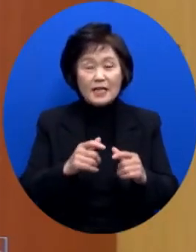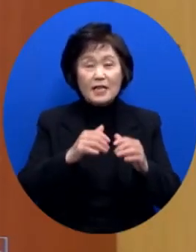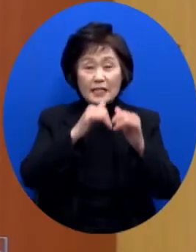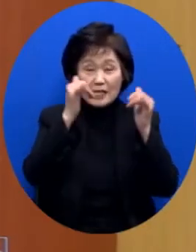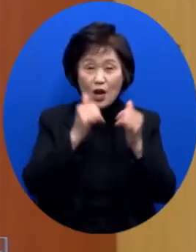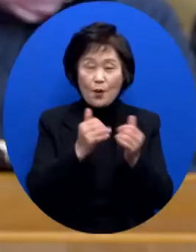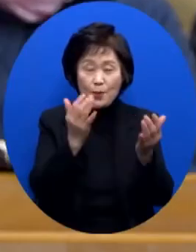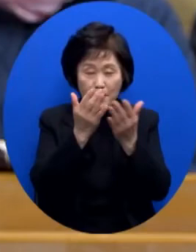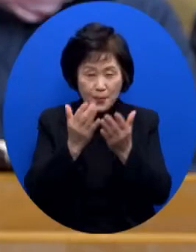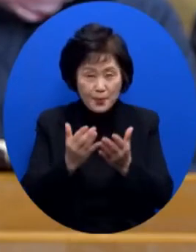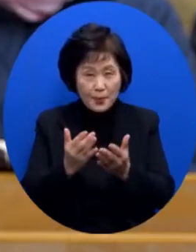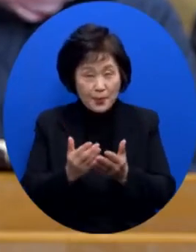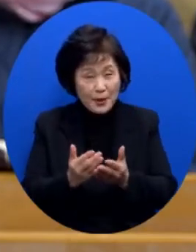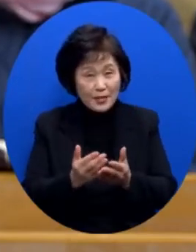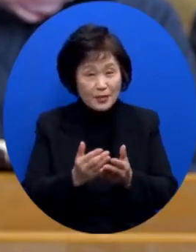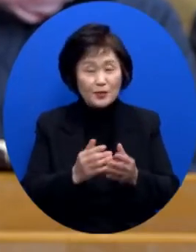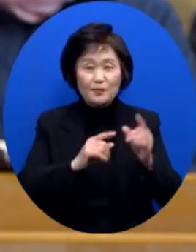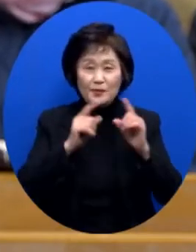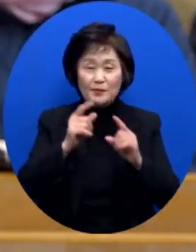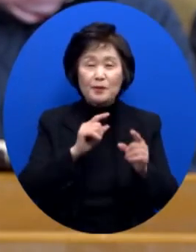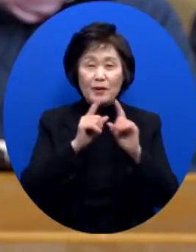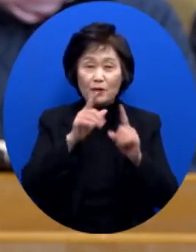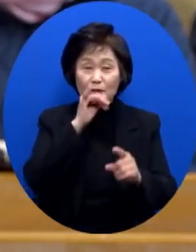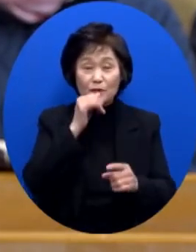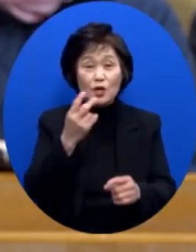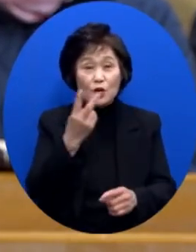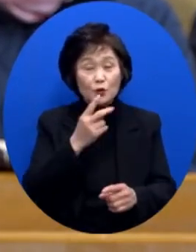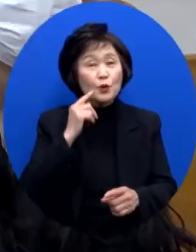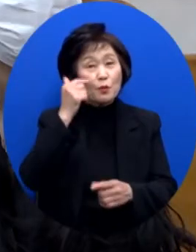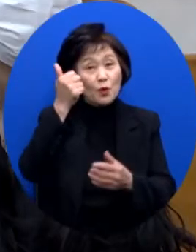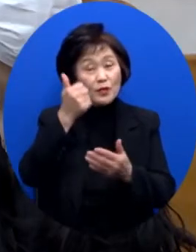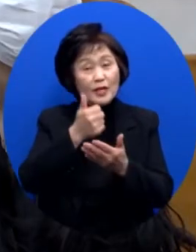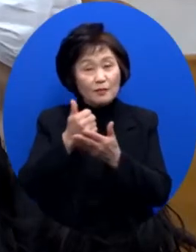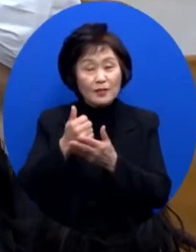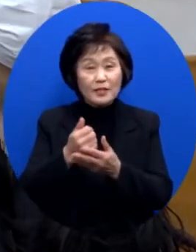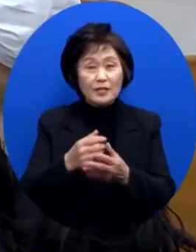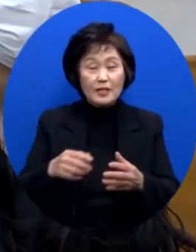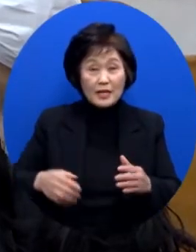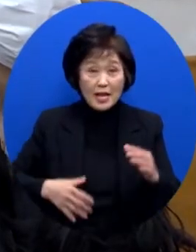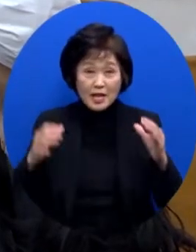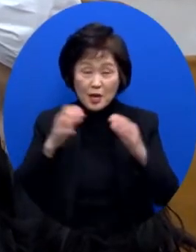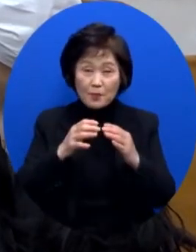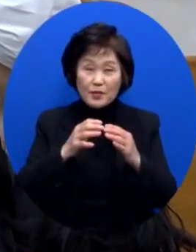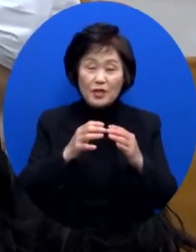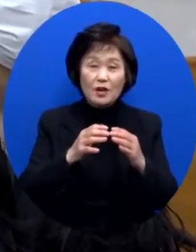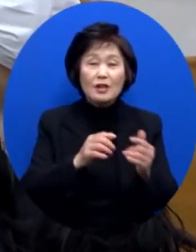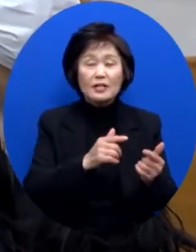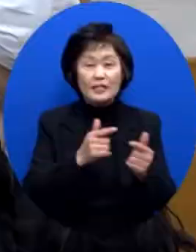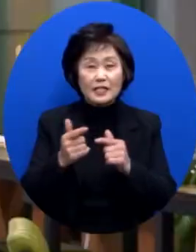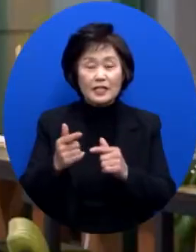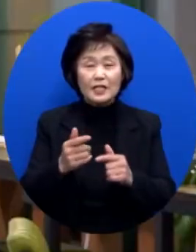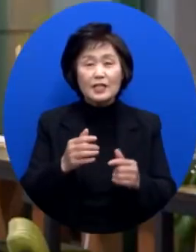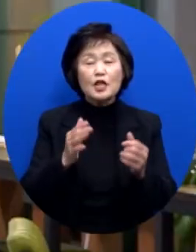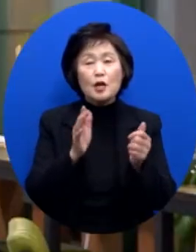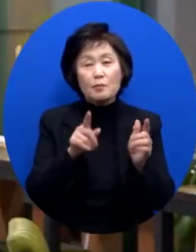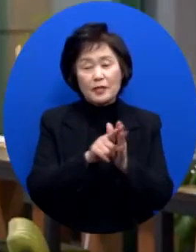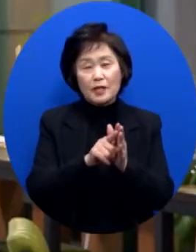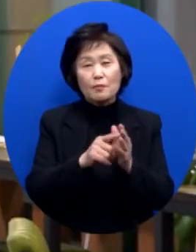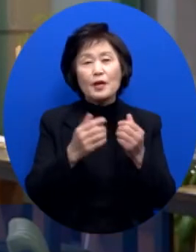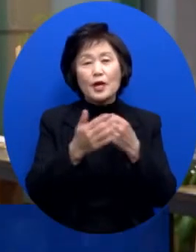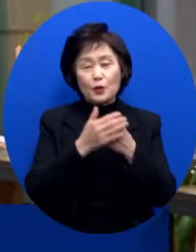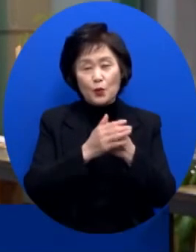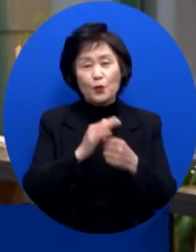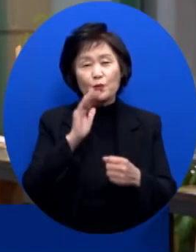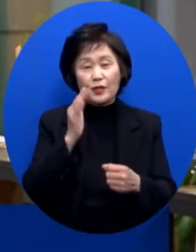사역으로 나타나고 있다고 말합니다. 또 두 목회자들의 협력과 사역이 신앙에 큰 도움이 된다고 고백합니다. 목사님들